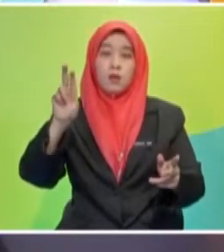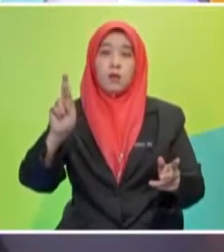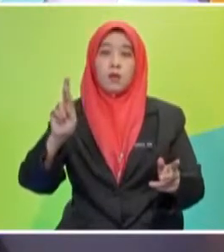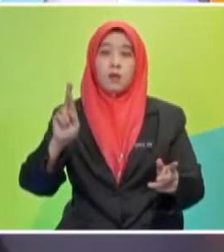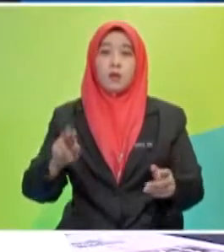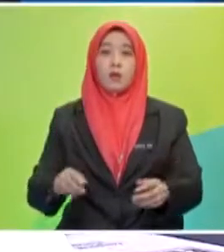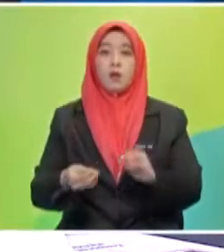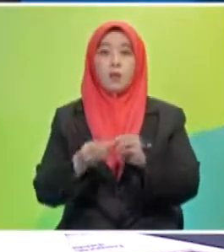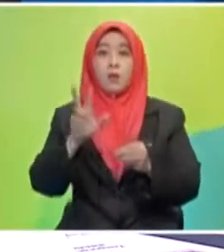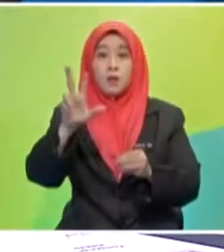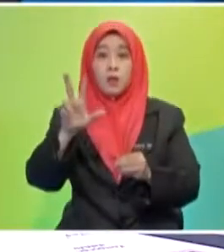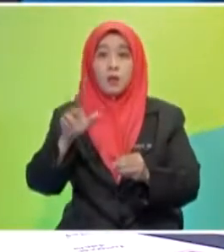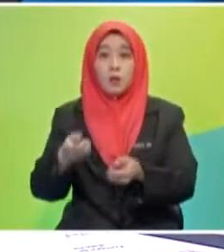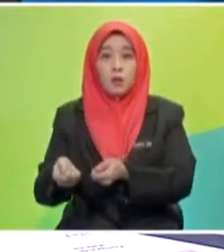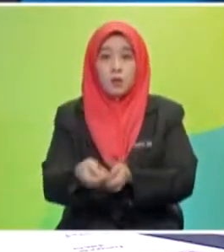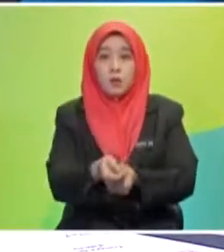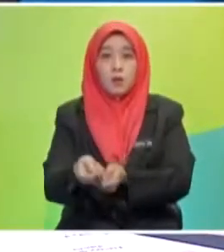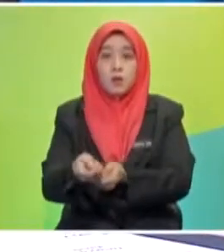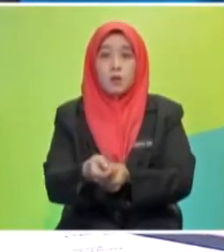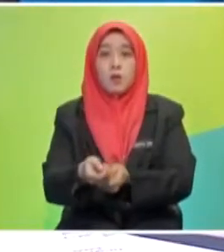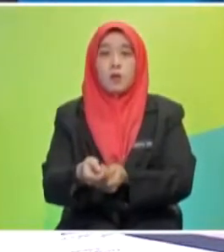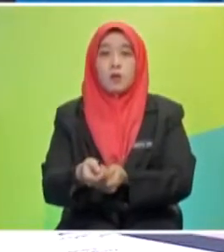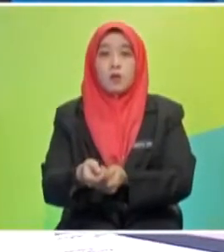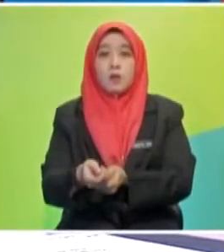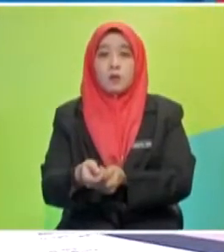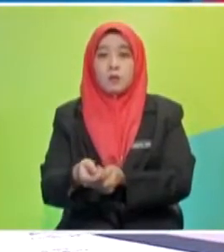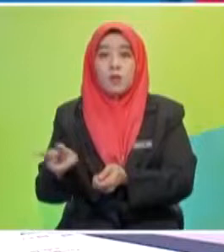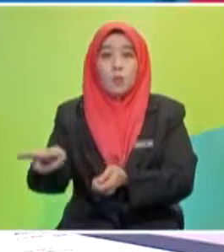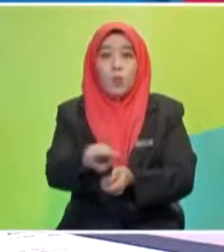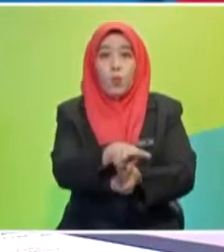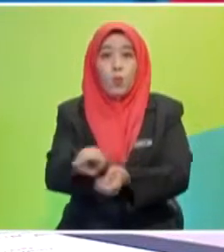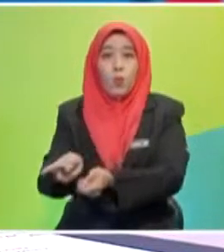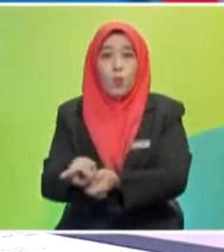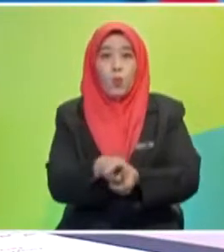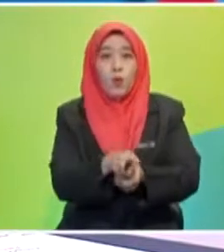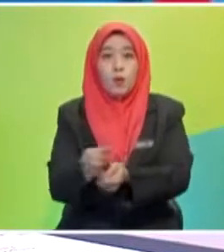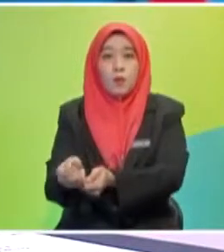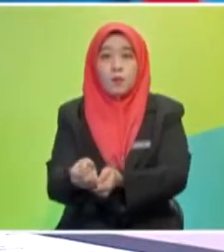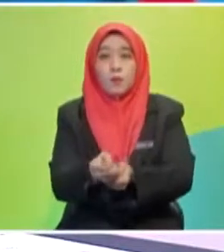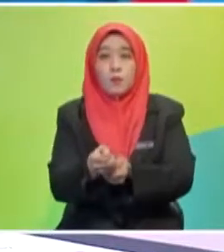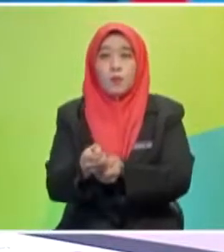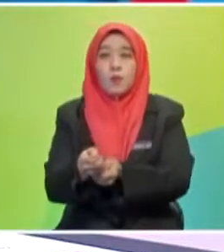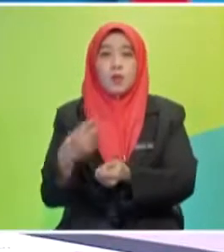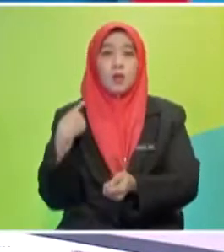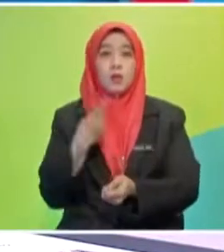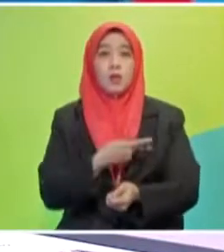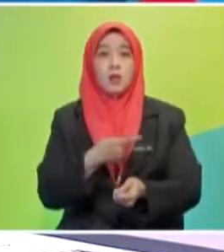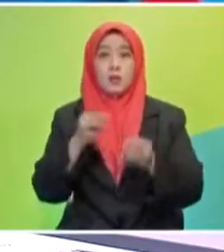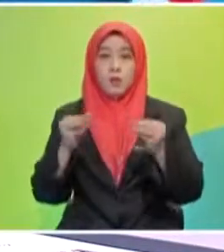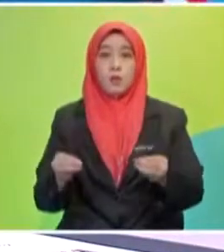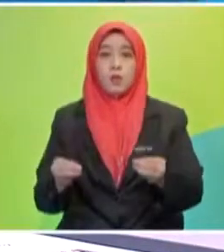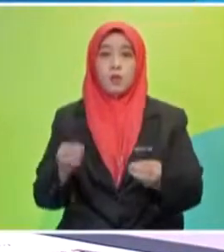robotika ini testi Maklum lah asal situs penyedia 14 gitu sebagai manusia itu yang menggerakkan betul